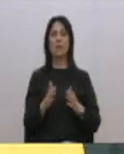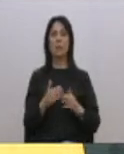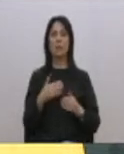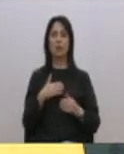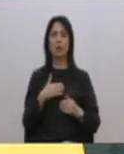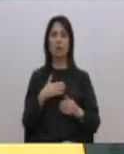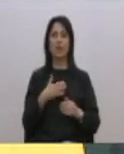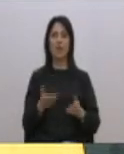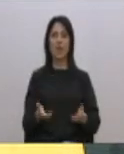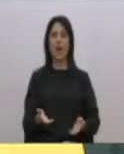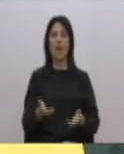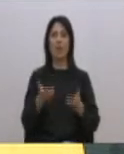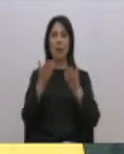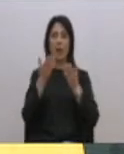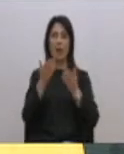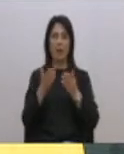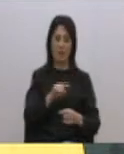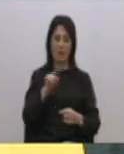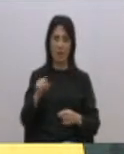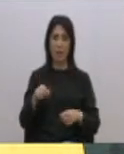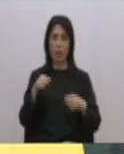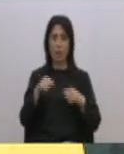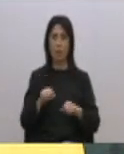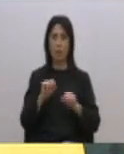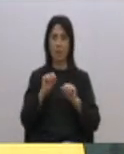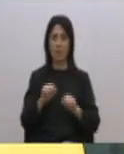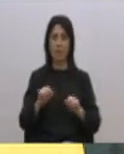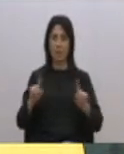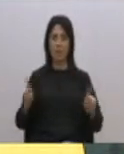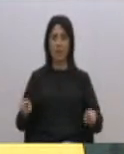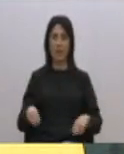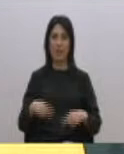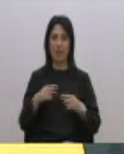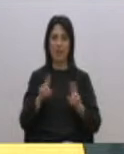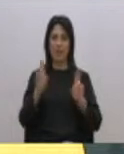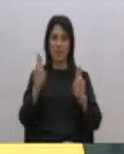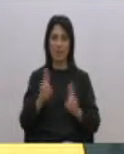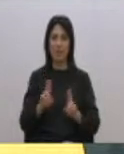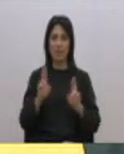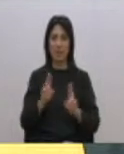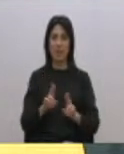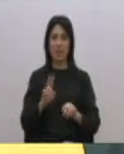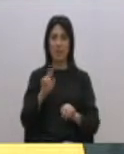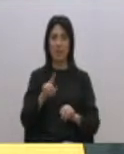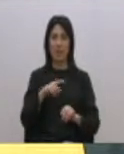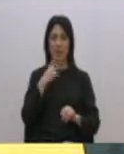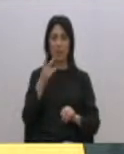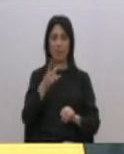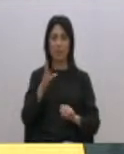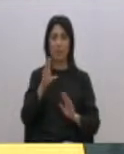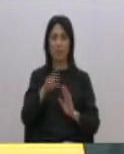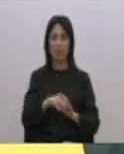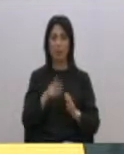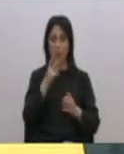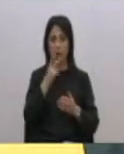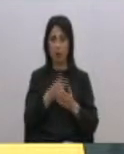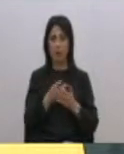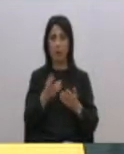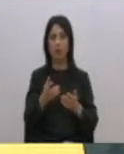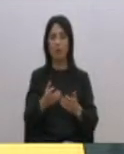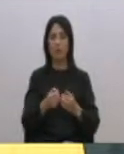ჩვენ აგვემაღლებინა შესაბამისი თუ რეალიზაციის სტანდარტი და რა თქმა უნდა მათ შორის შედულობაში